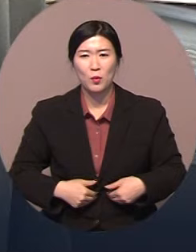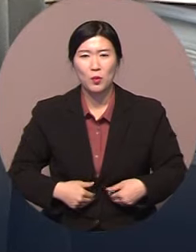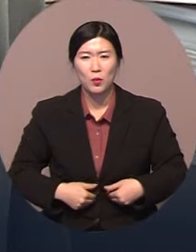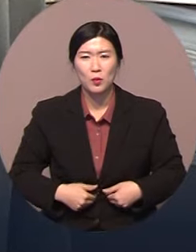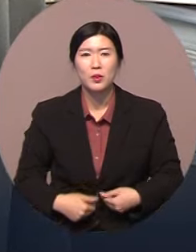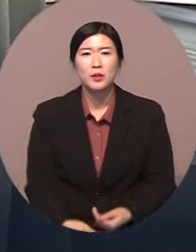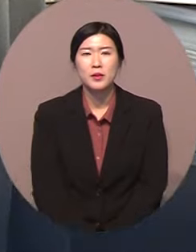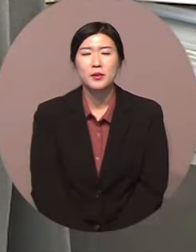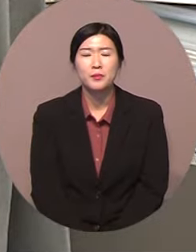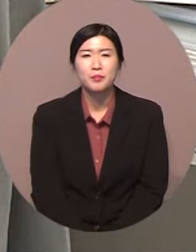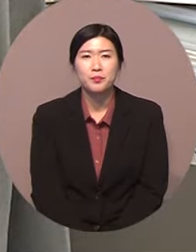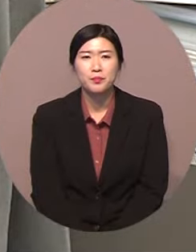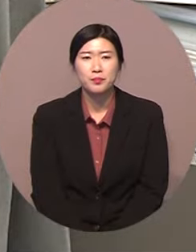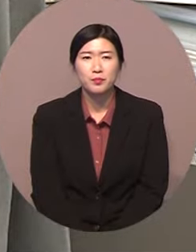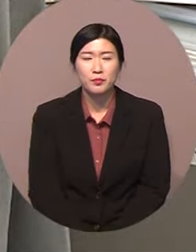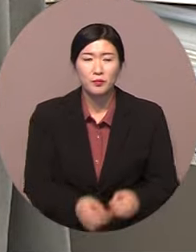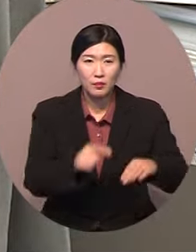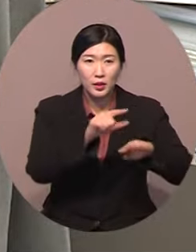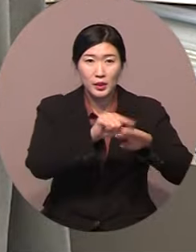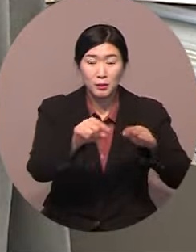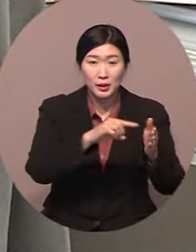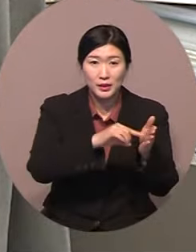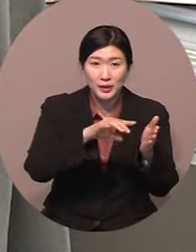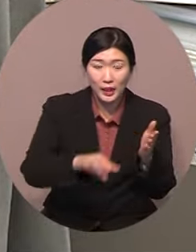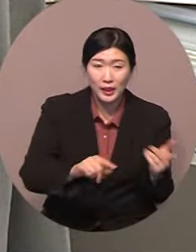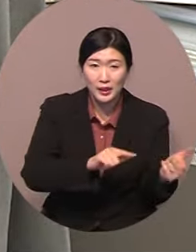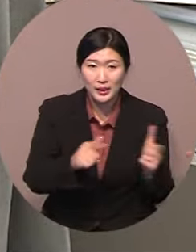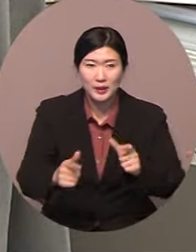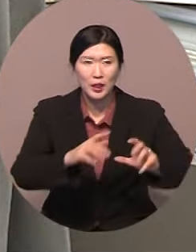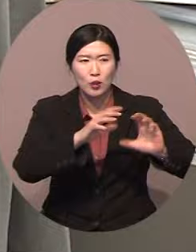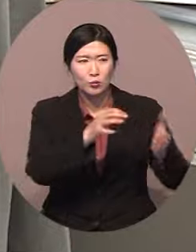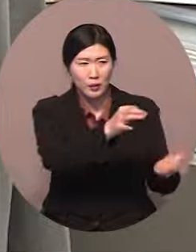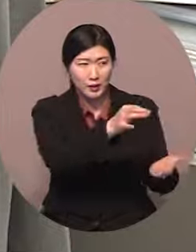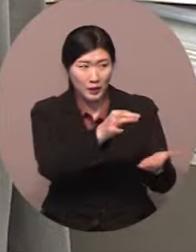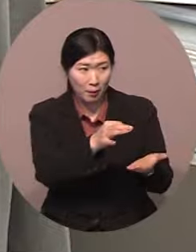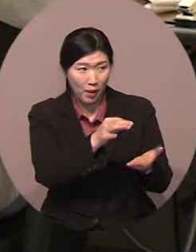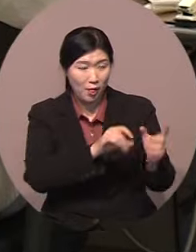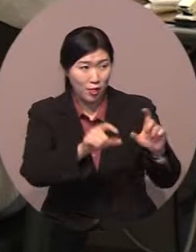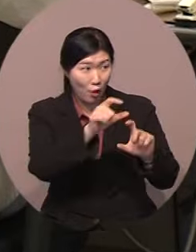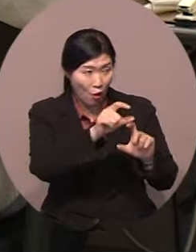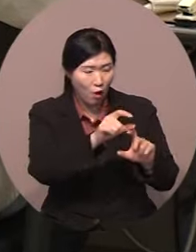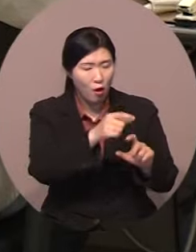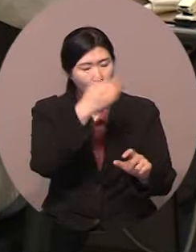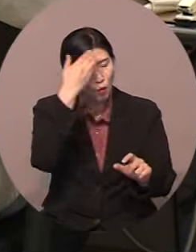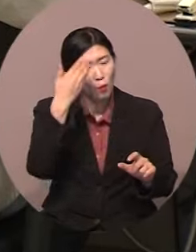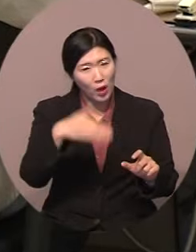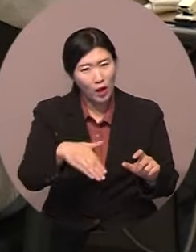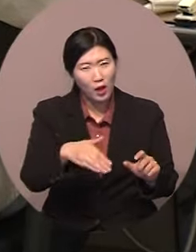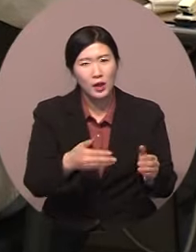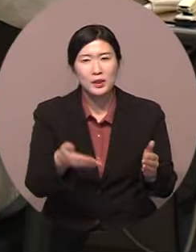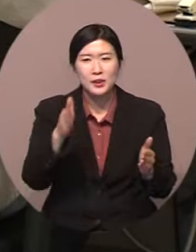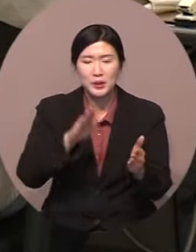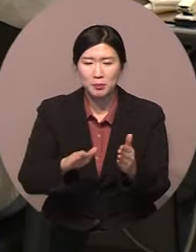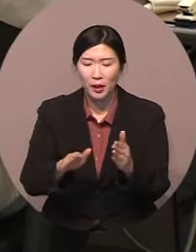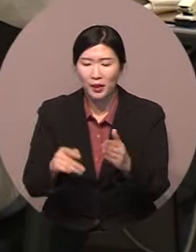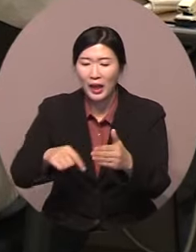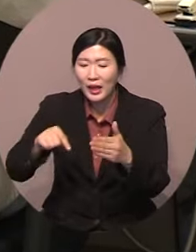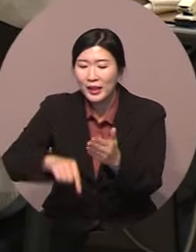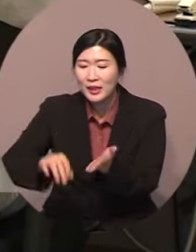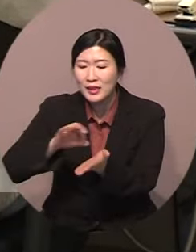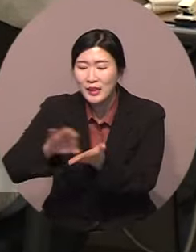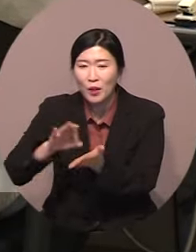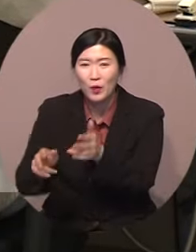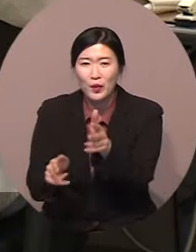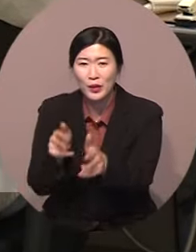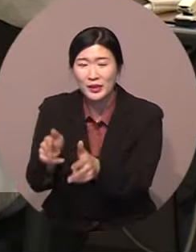것입니다. 지방세와 지방교부세 등 국비 세입이 추가 징수돼 숨통은 트였지만 들여다보면